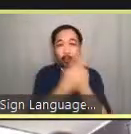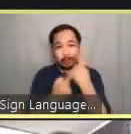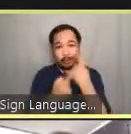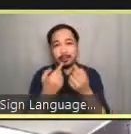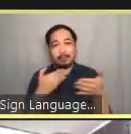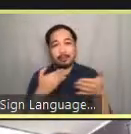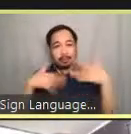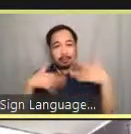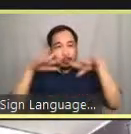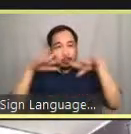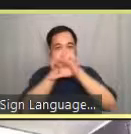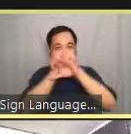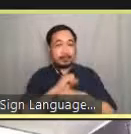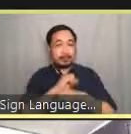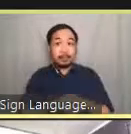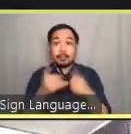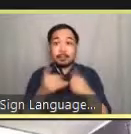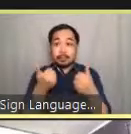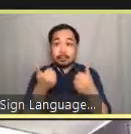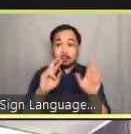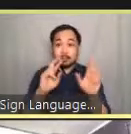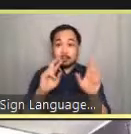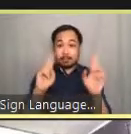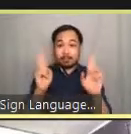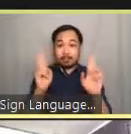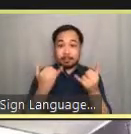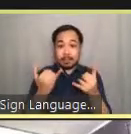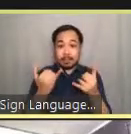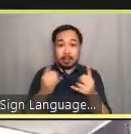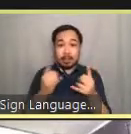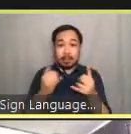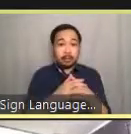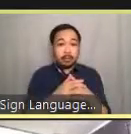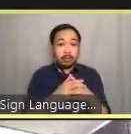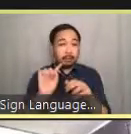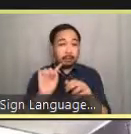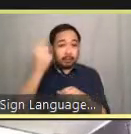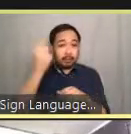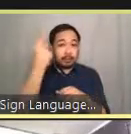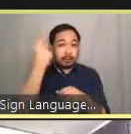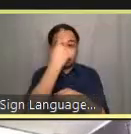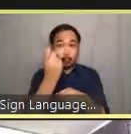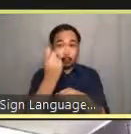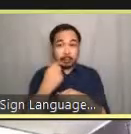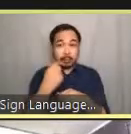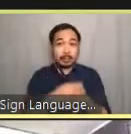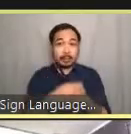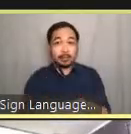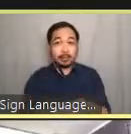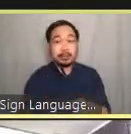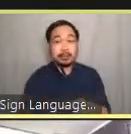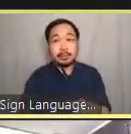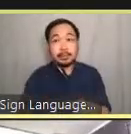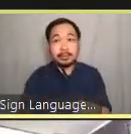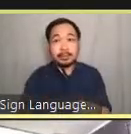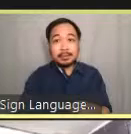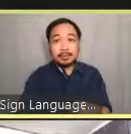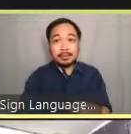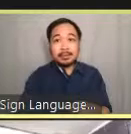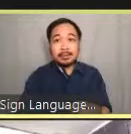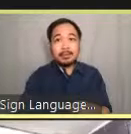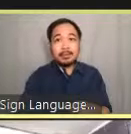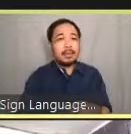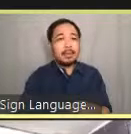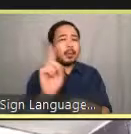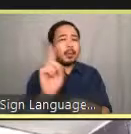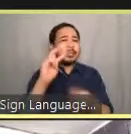So, sige, umpisahan na natin. Ang question is, ano po ba ang tingin ng